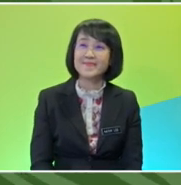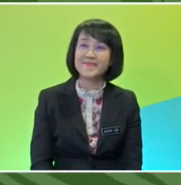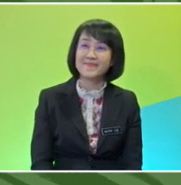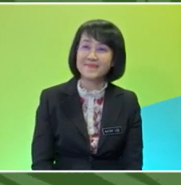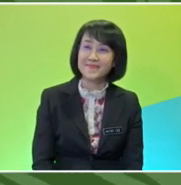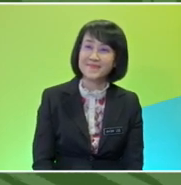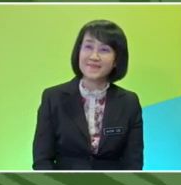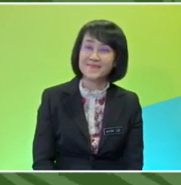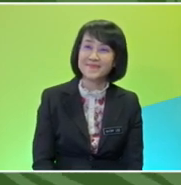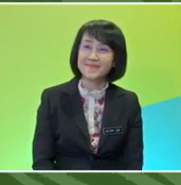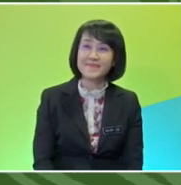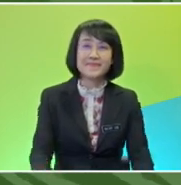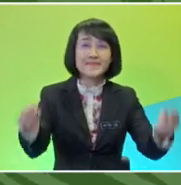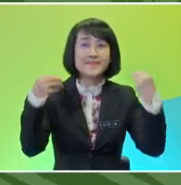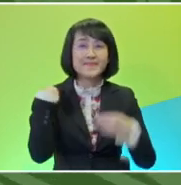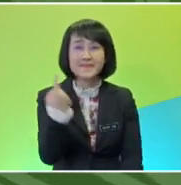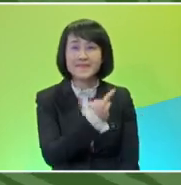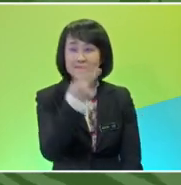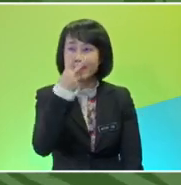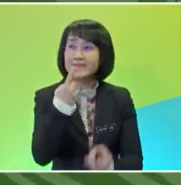kita lihat jawabannya